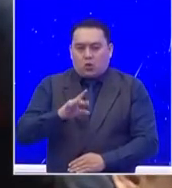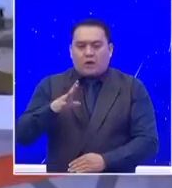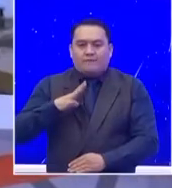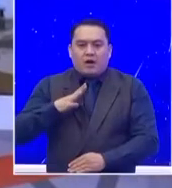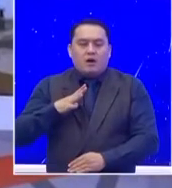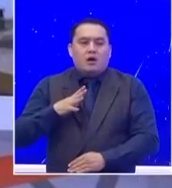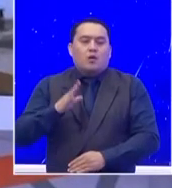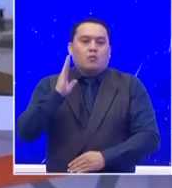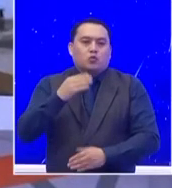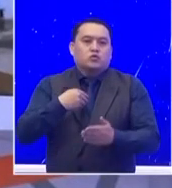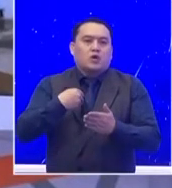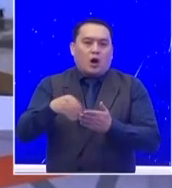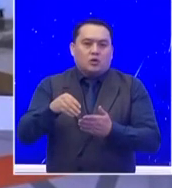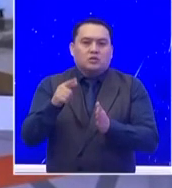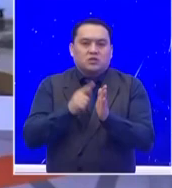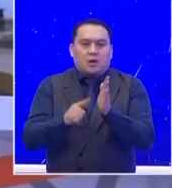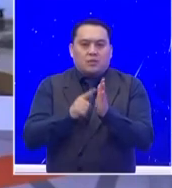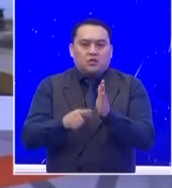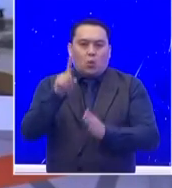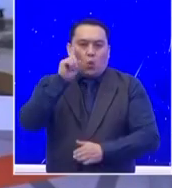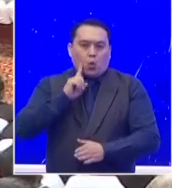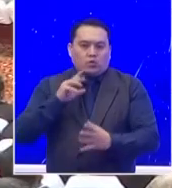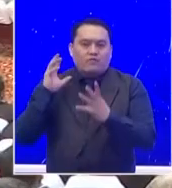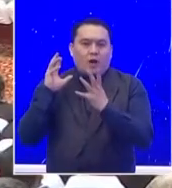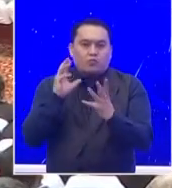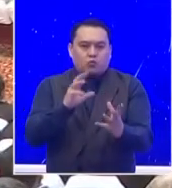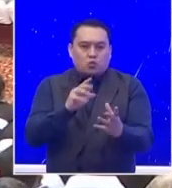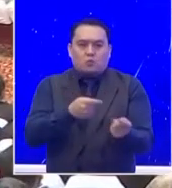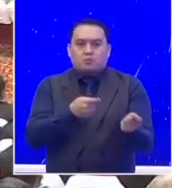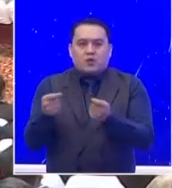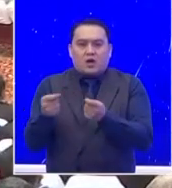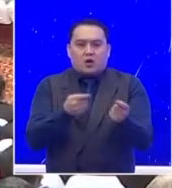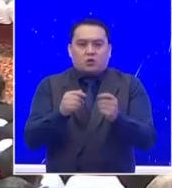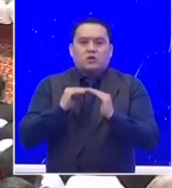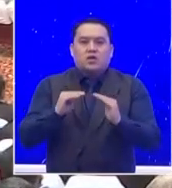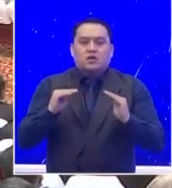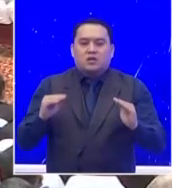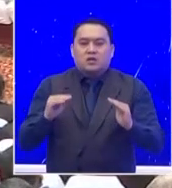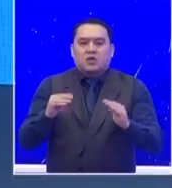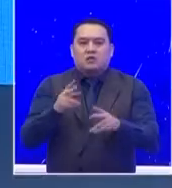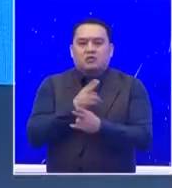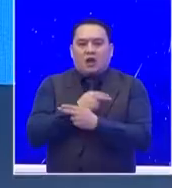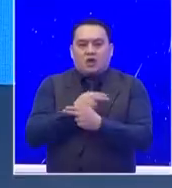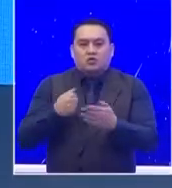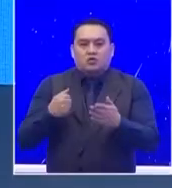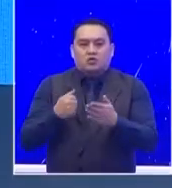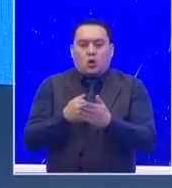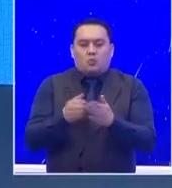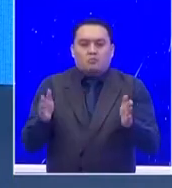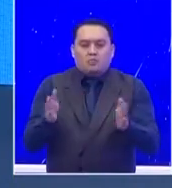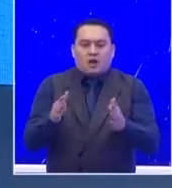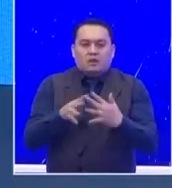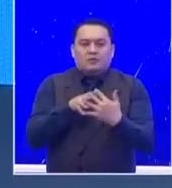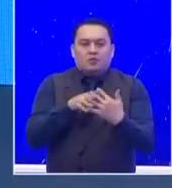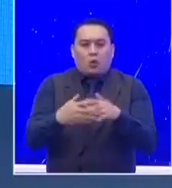Наряду с этим будут закуплены 70 комфортабельных автобусов для перевозки детей в школы из дачных массивов и маленьких сел, на